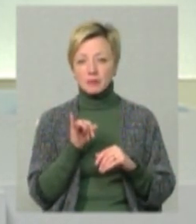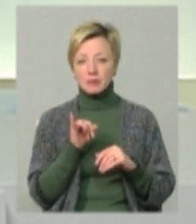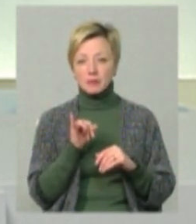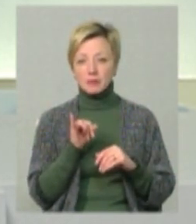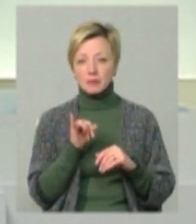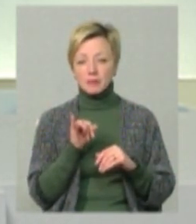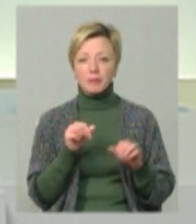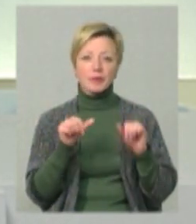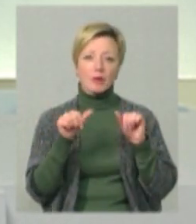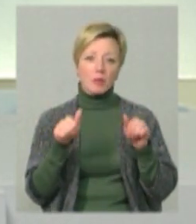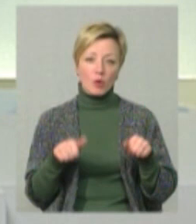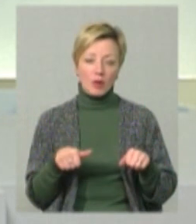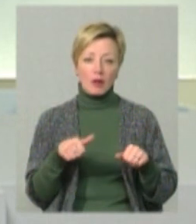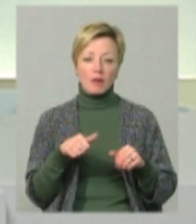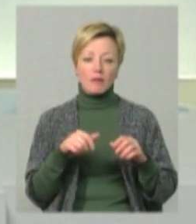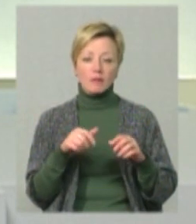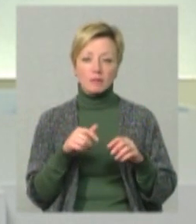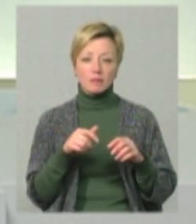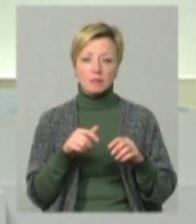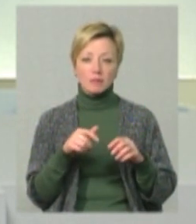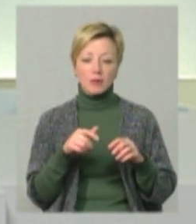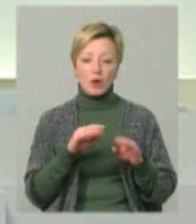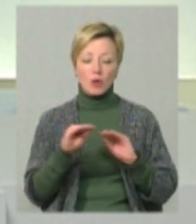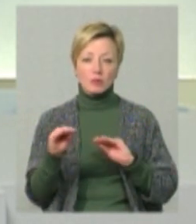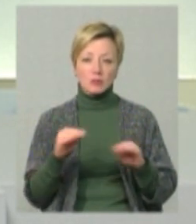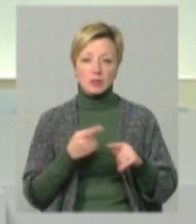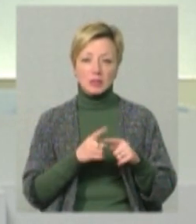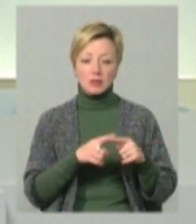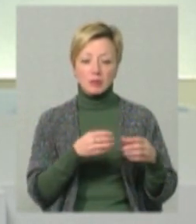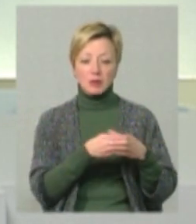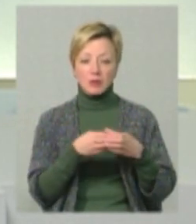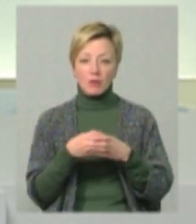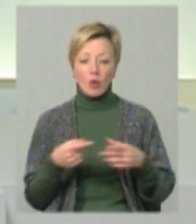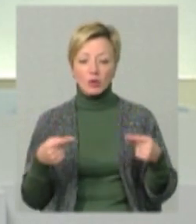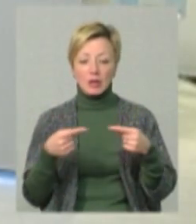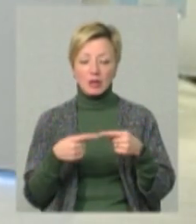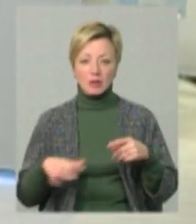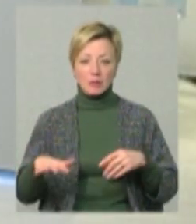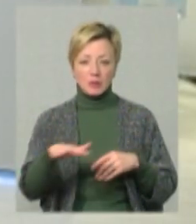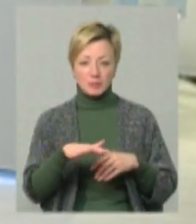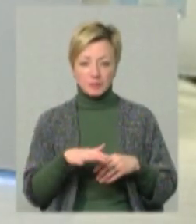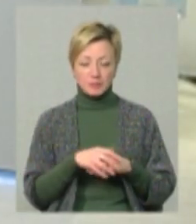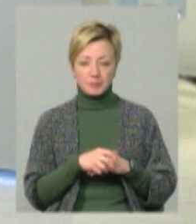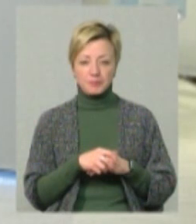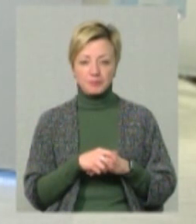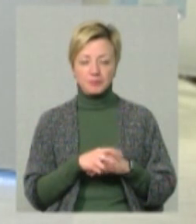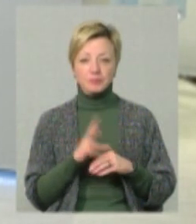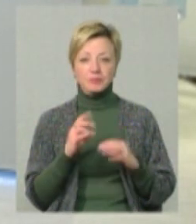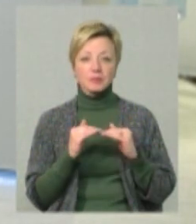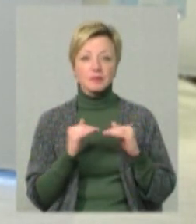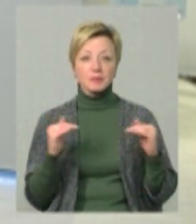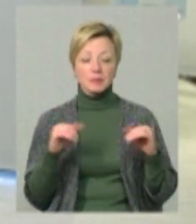моделі формування саме розміщення цих батальйонів в конкретних приміщеннях. Але вже на